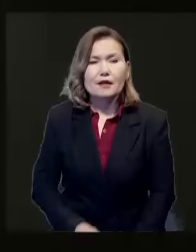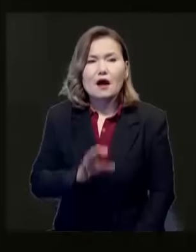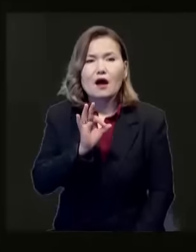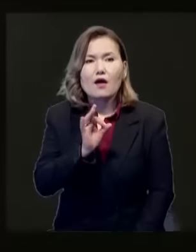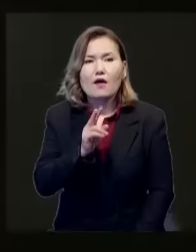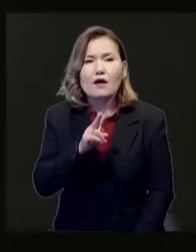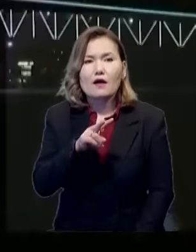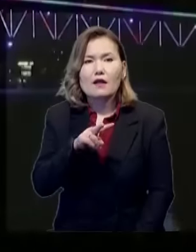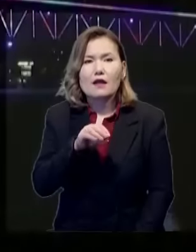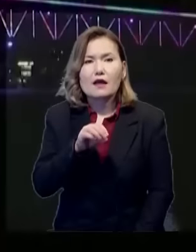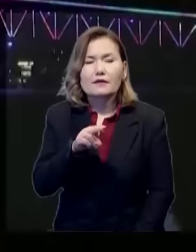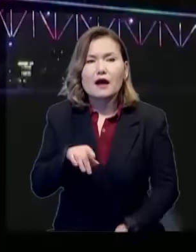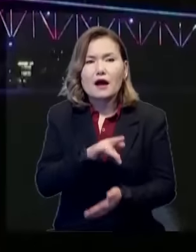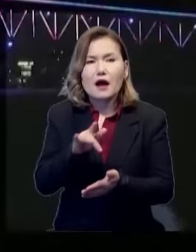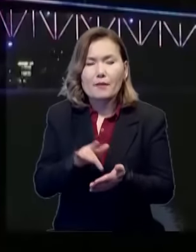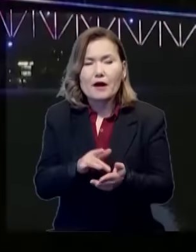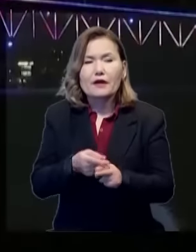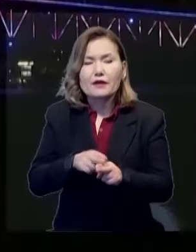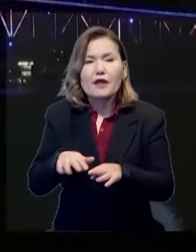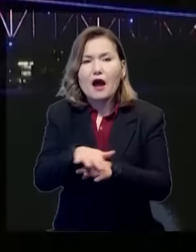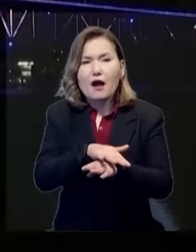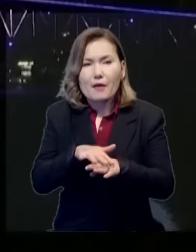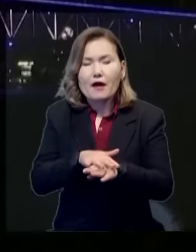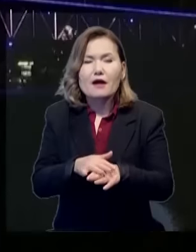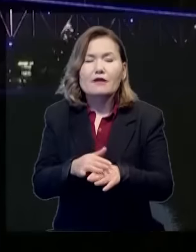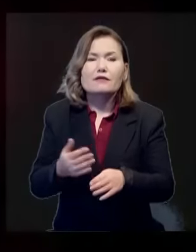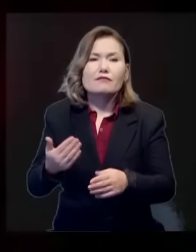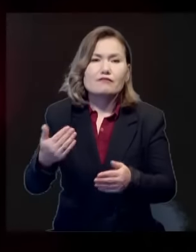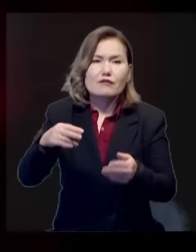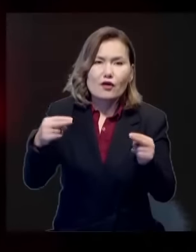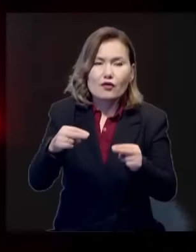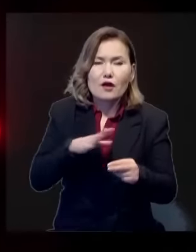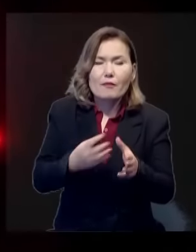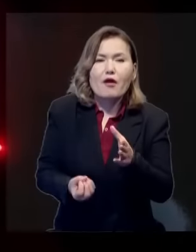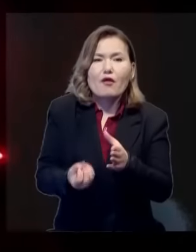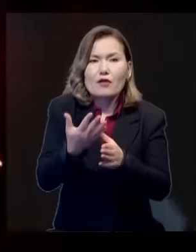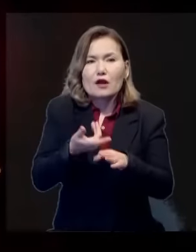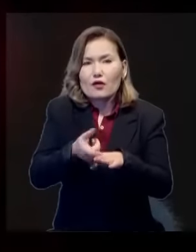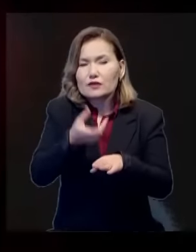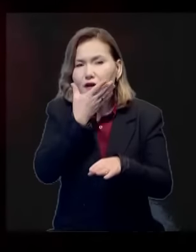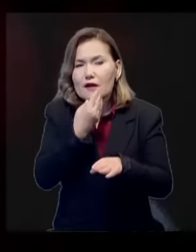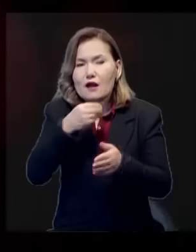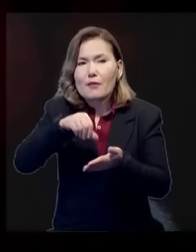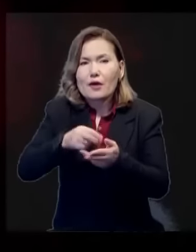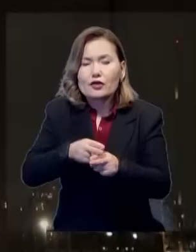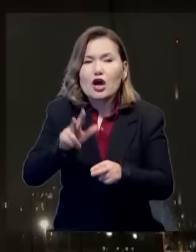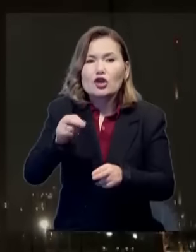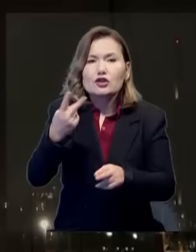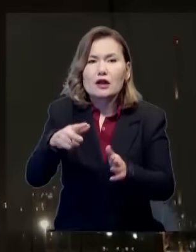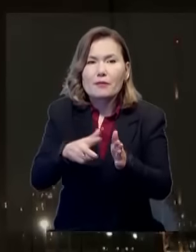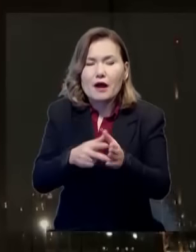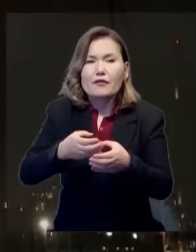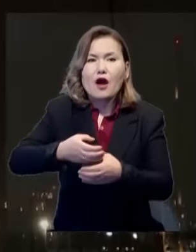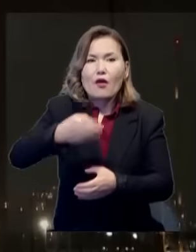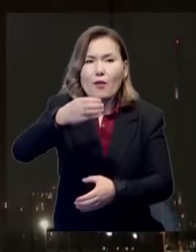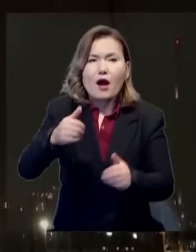Окленд қаласының тұрғындары мерекеде лазерлік шамдар шоуын тамашалады. Сонымен қатар биіктігі 328 метр болатын Sky Tower